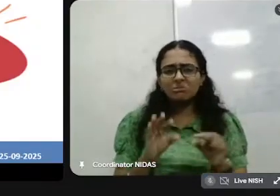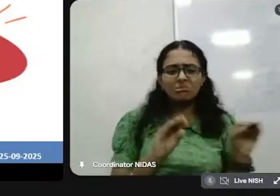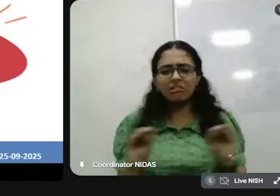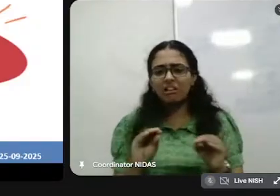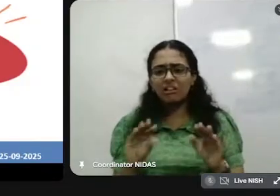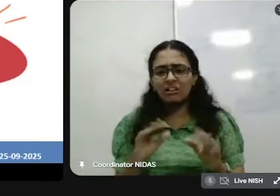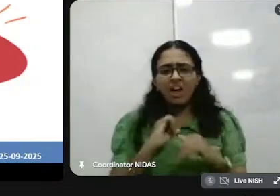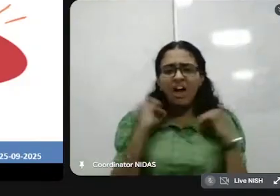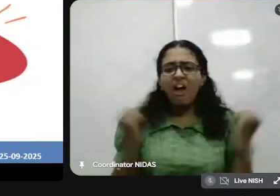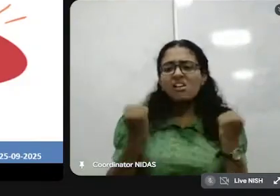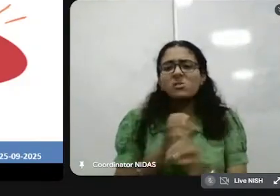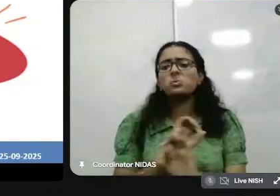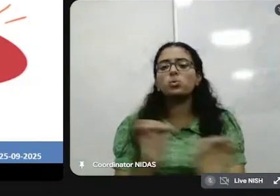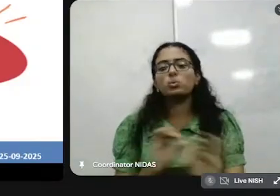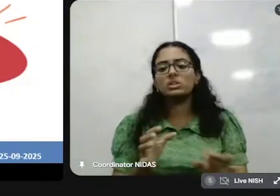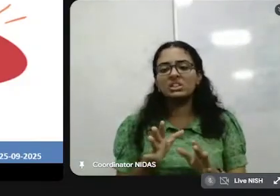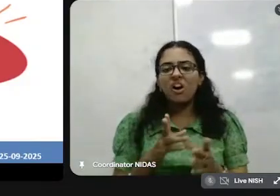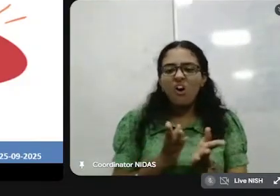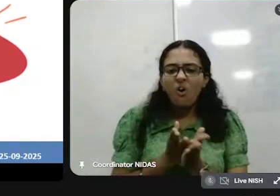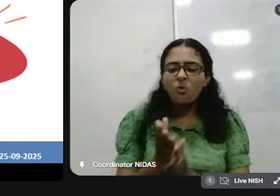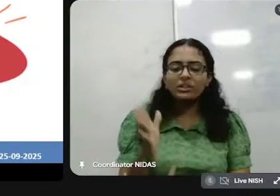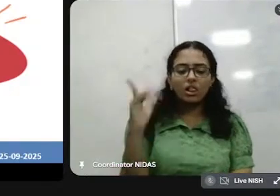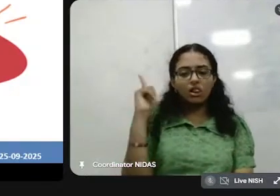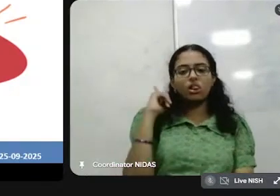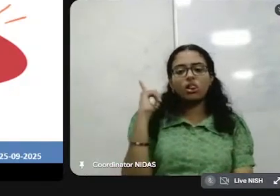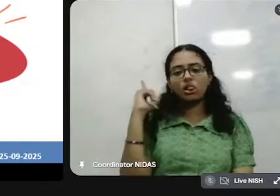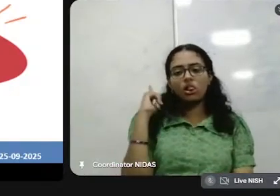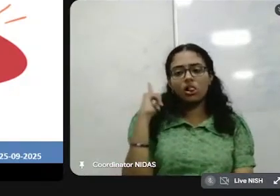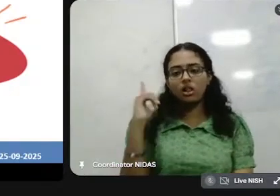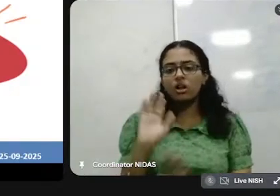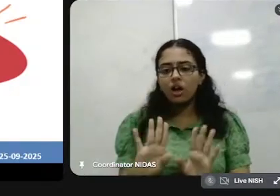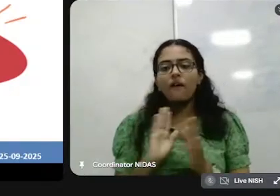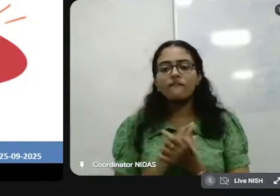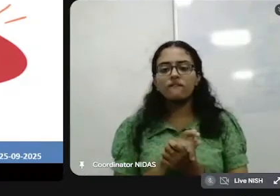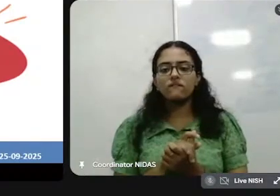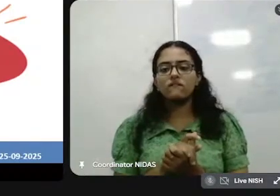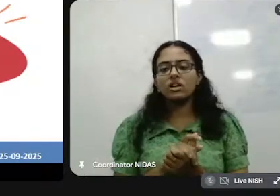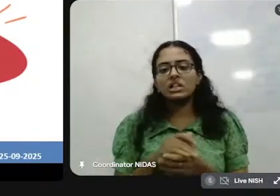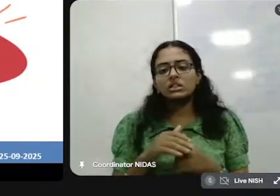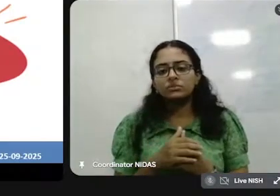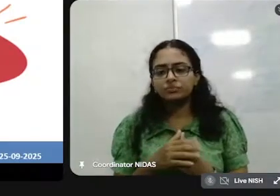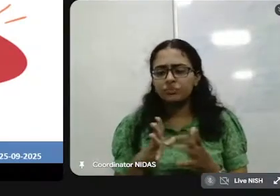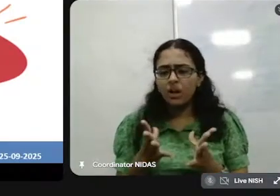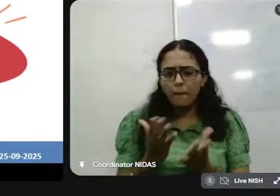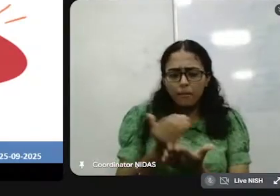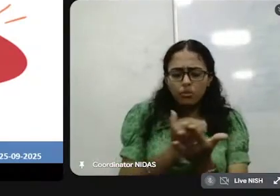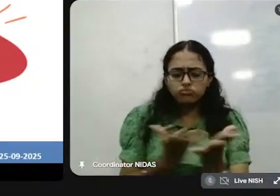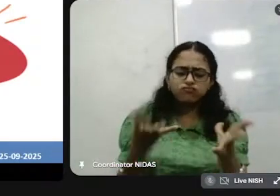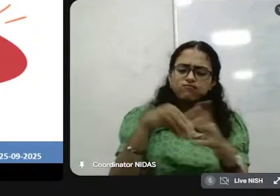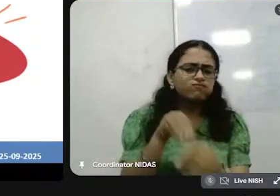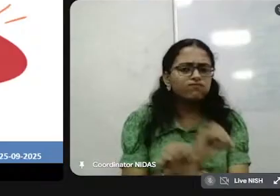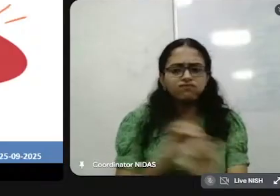ഇല്ലാതിരിക്കുക, ഒരു കാര്യവും ചെയ്യുന്നില്ല, എപ്പോഴും മടി പിടിച്ചിരിക്കുകയാണ്, എത്ര പറഞ്ഞിട്ടും ആക്ടിവിറ്റീസ് ചെയ്യുന്നില്ല, അങ്ങനത്തെ കംപ്ലൈൻറ്റ്സ് ഒക്കെ നമ്മൾ